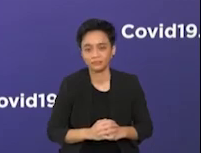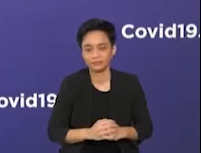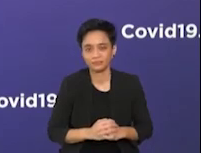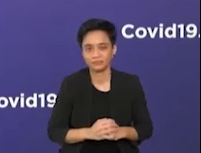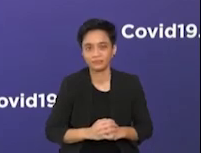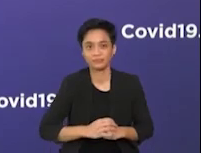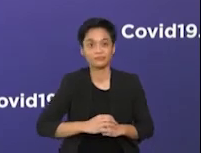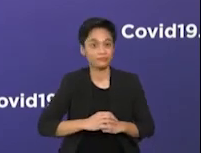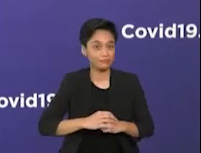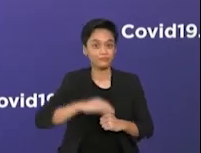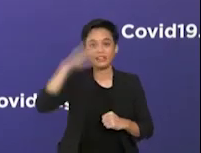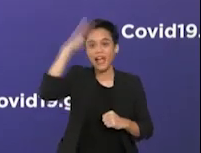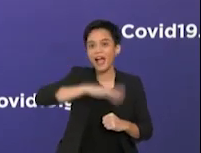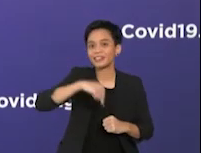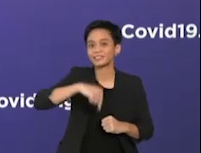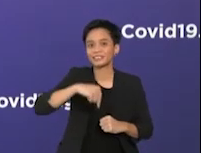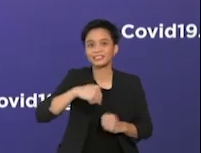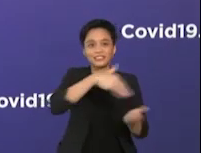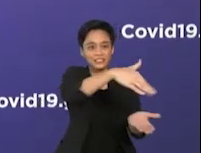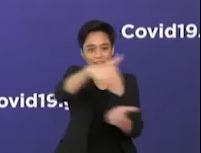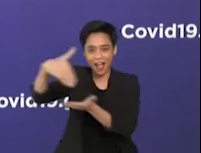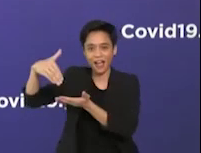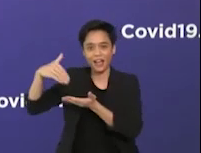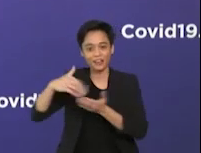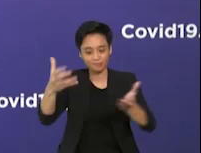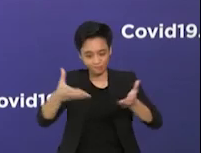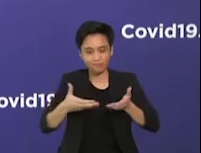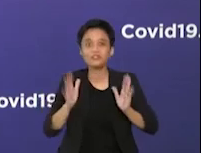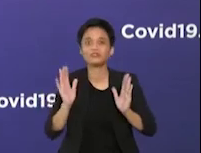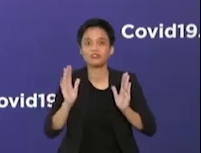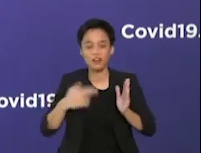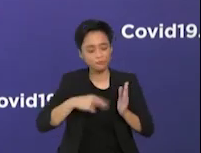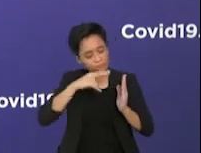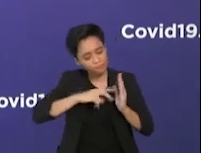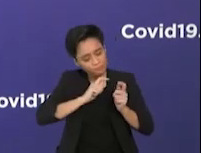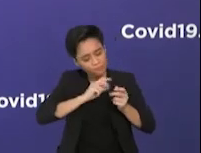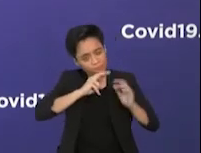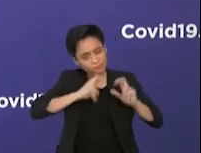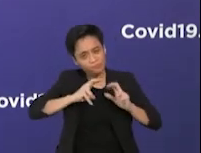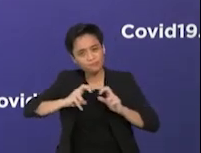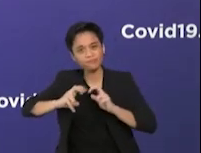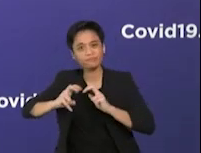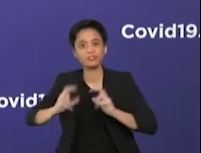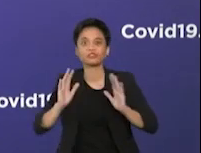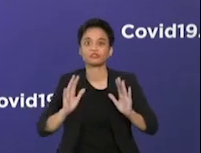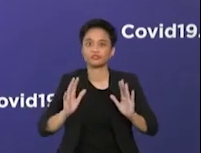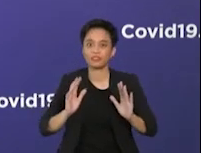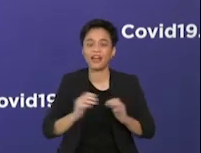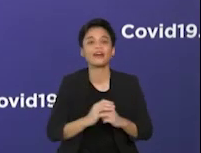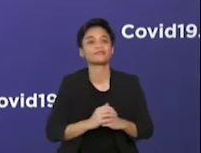kembali menghimpun data dan kemudian melakukan analisa terkait dengan data yang kita peroleh pada